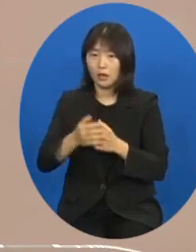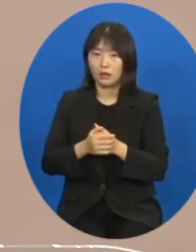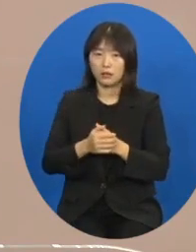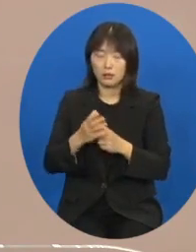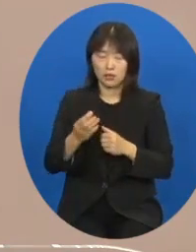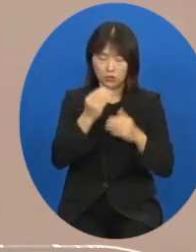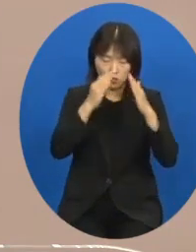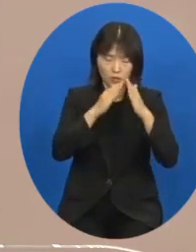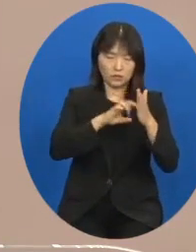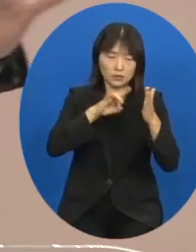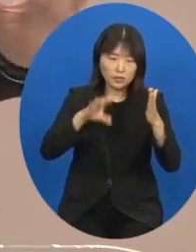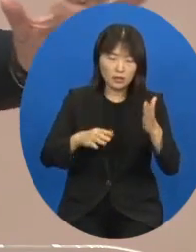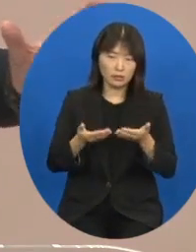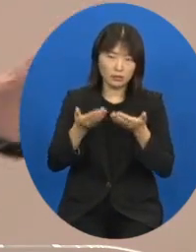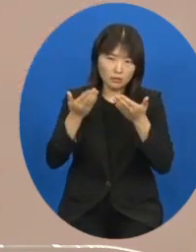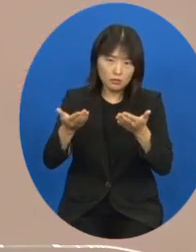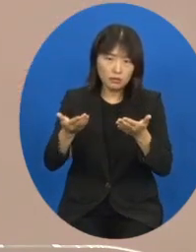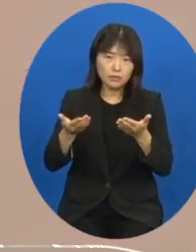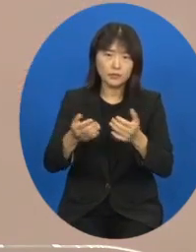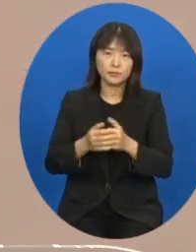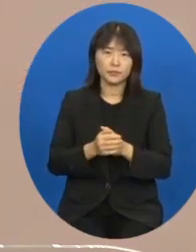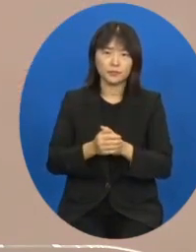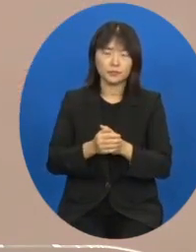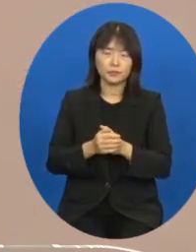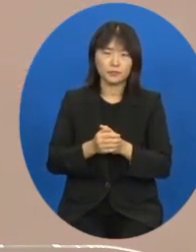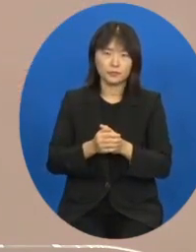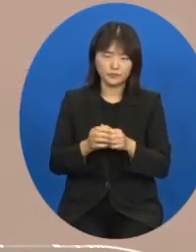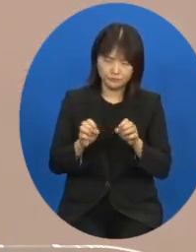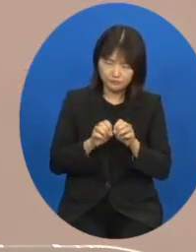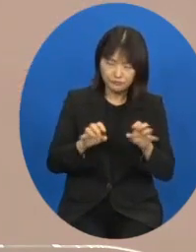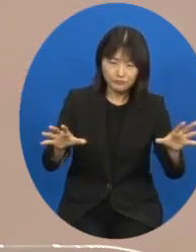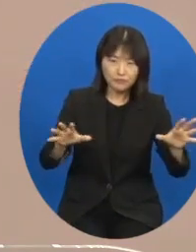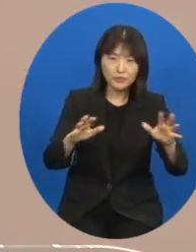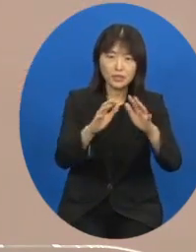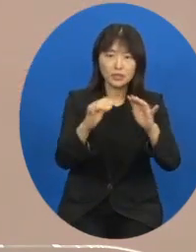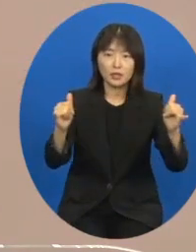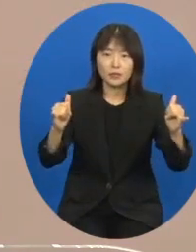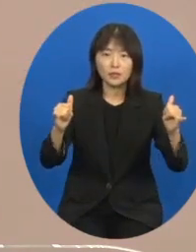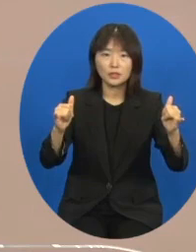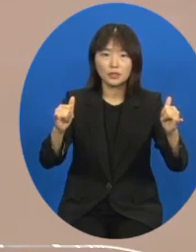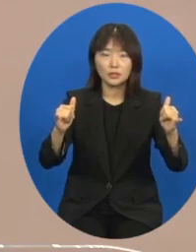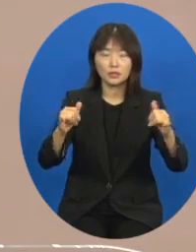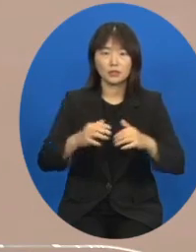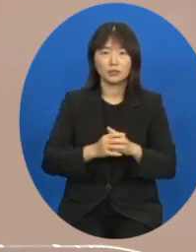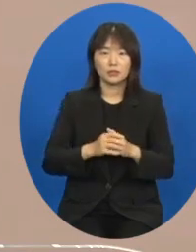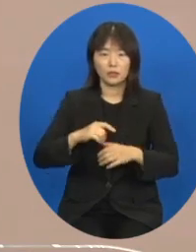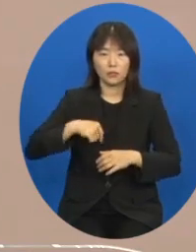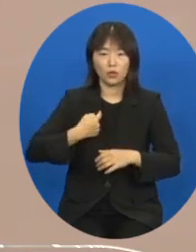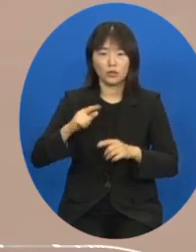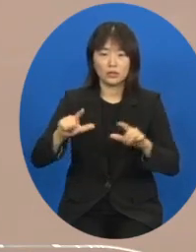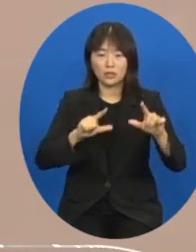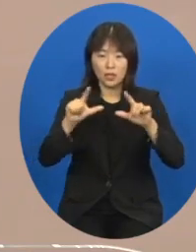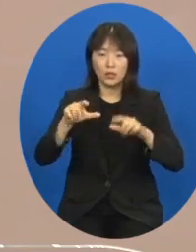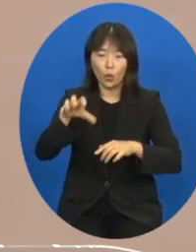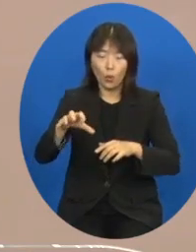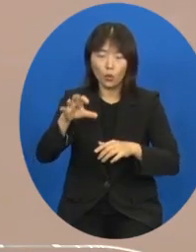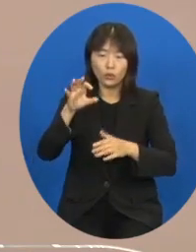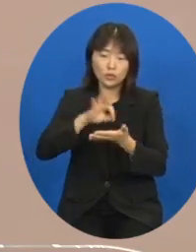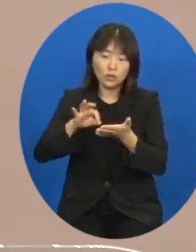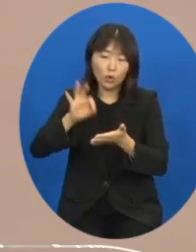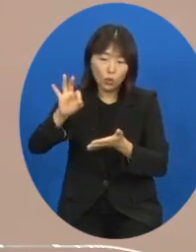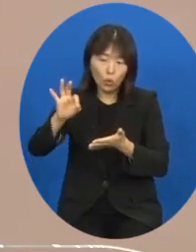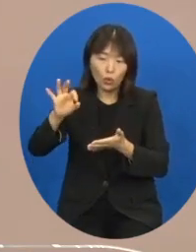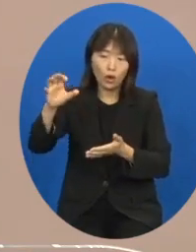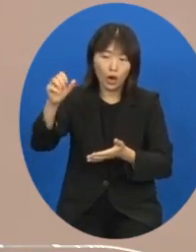되는데 뭐 전 세계 흩어져 있는 사람들이 자기 살던 곳에 쓰던 돈 가지고 오면 환전해